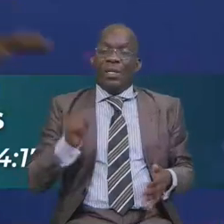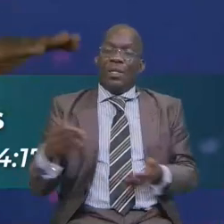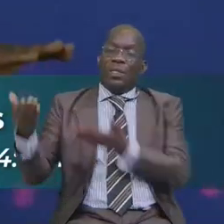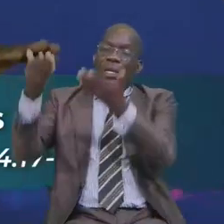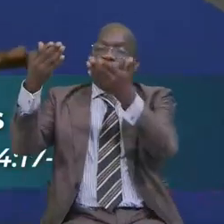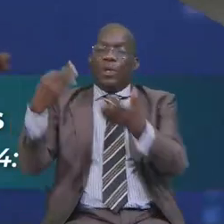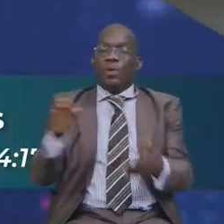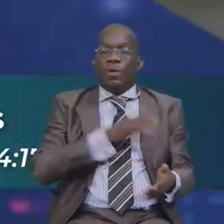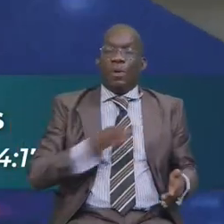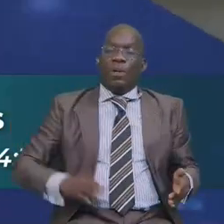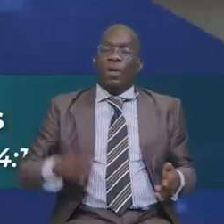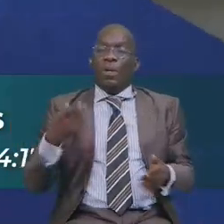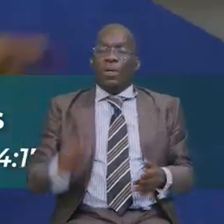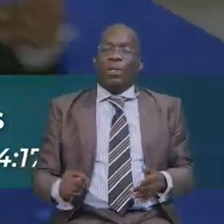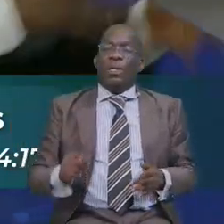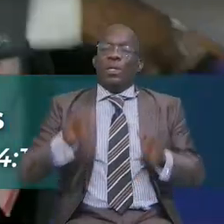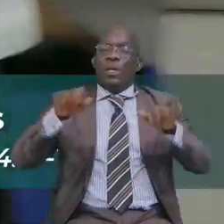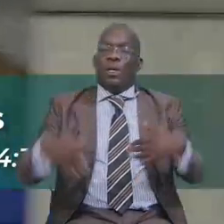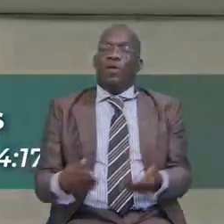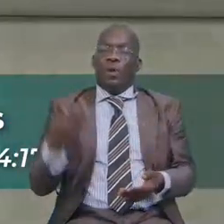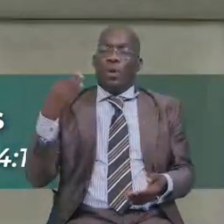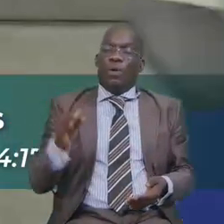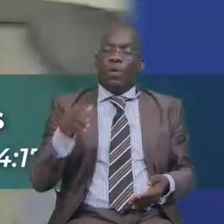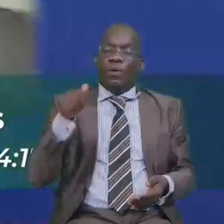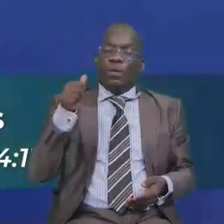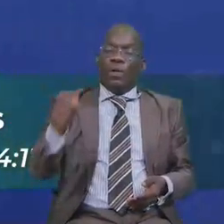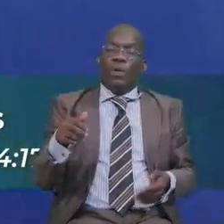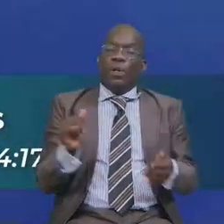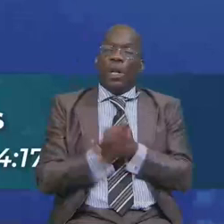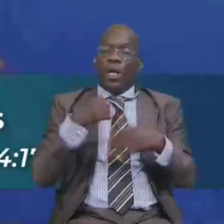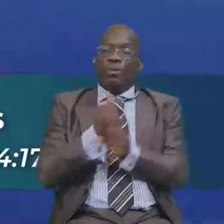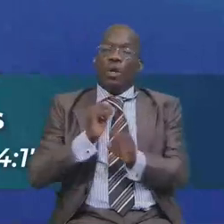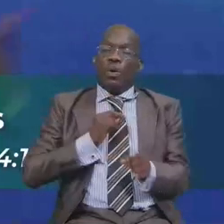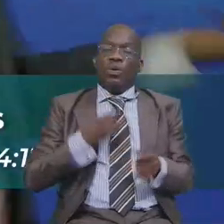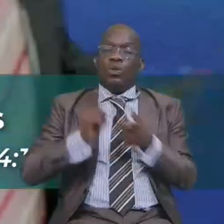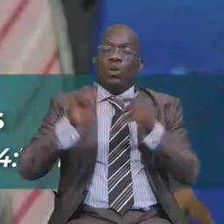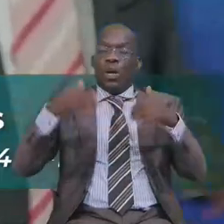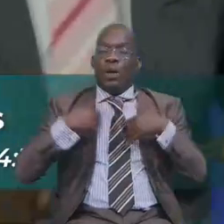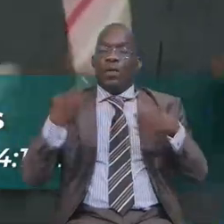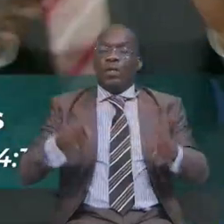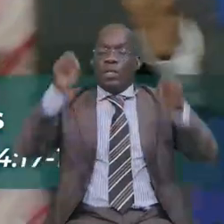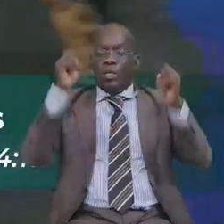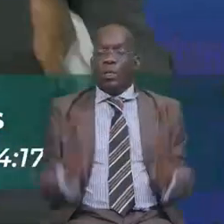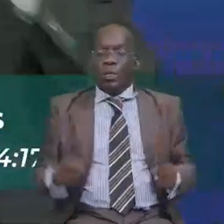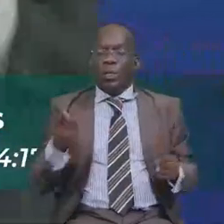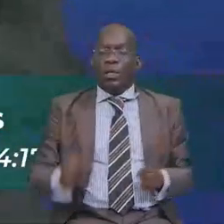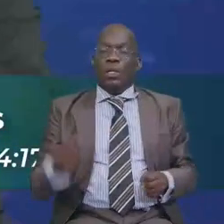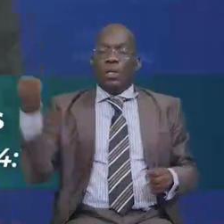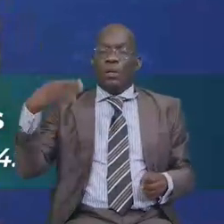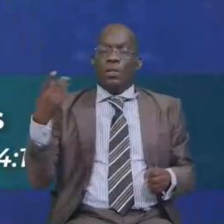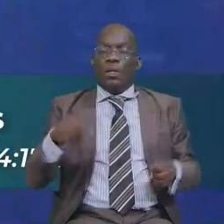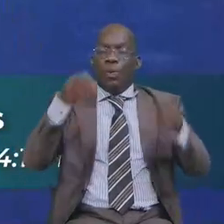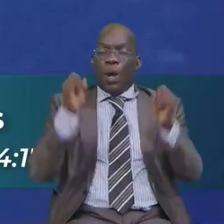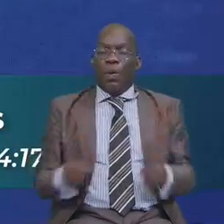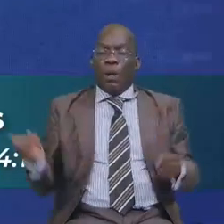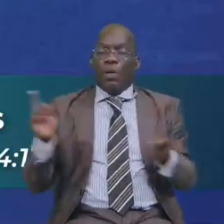C'est le fait qu'il s'est offert qui nous amène à avoir la force et la grâce et la puissance de